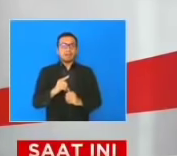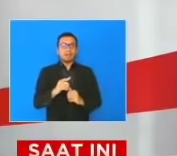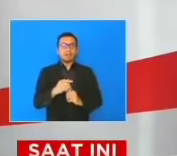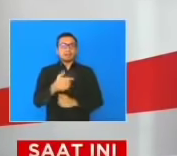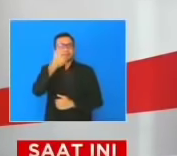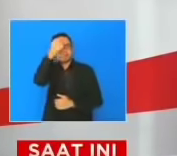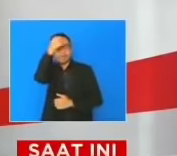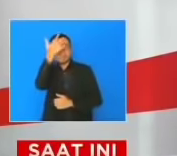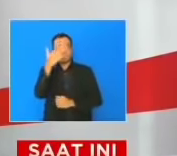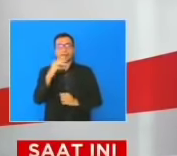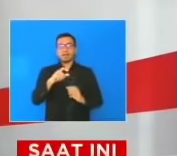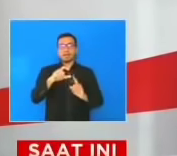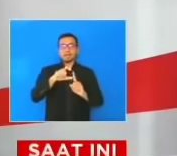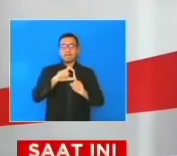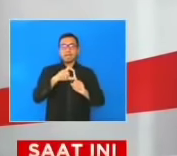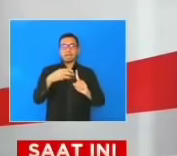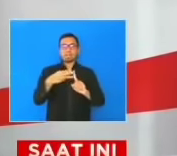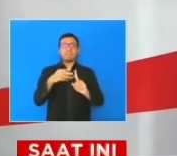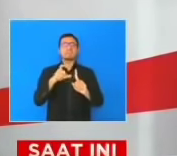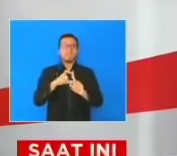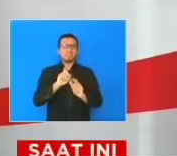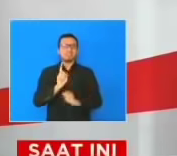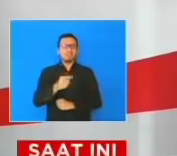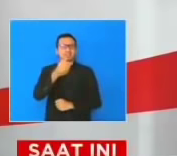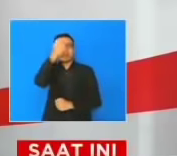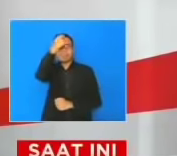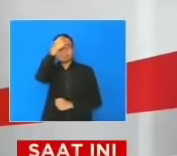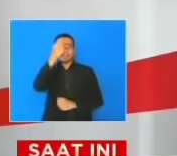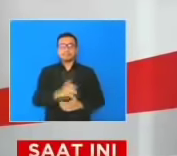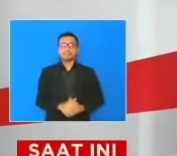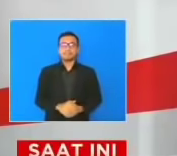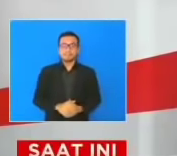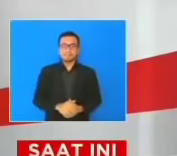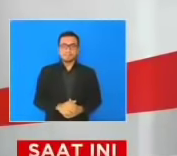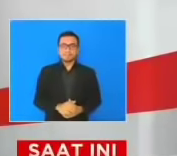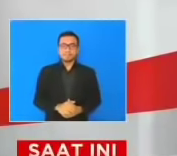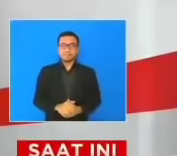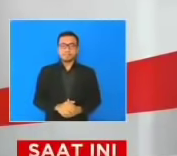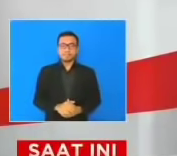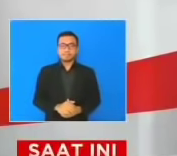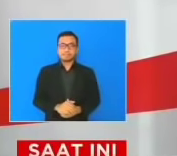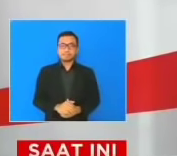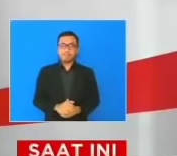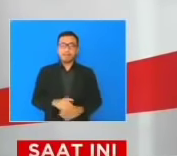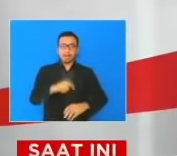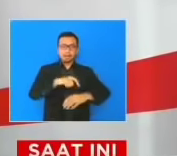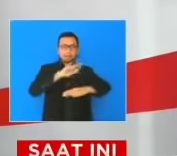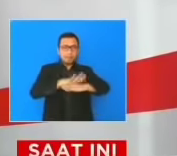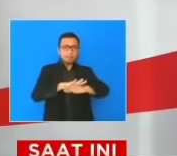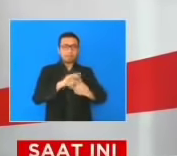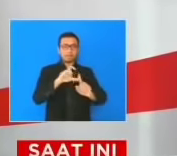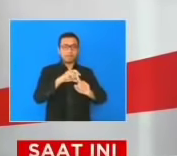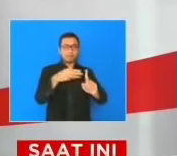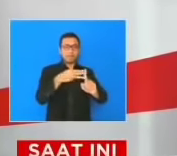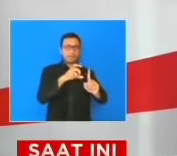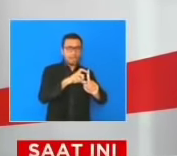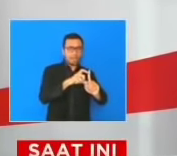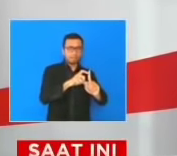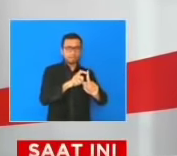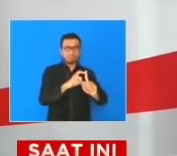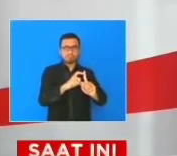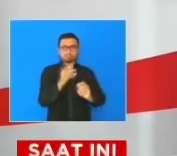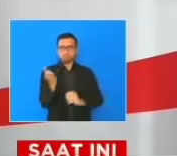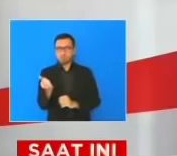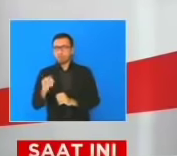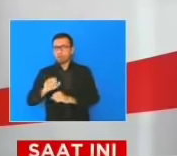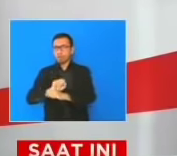berdarah yang cukup banyak. Kita harus menyadari bersama demam berdarah dan COVID adalah